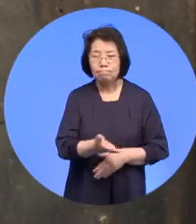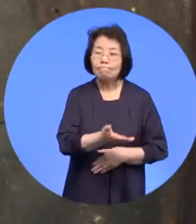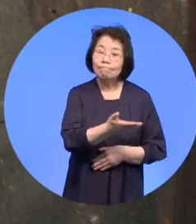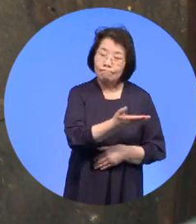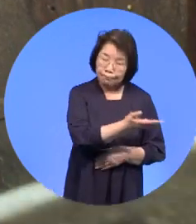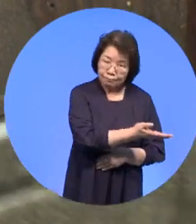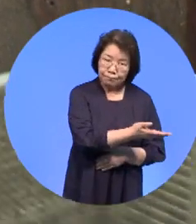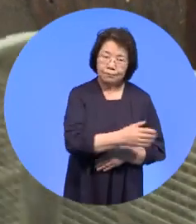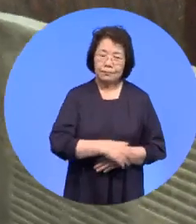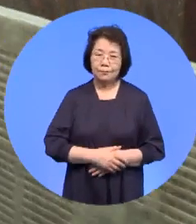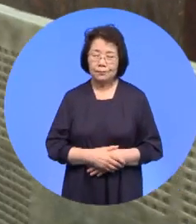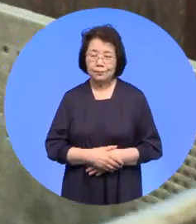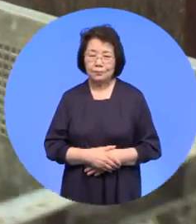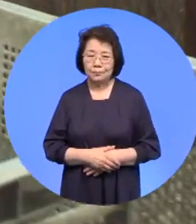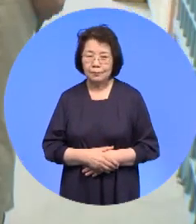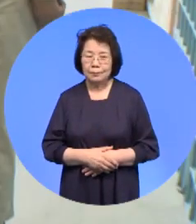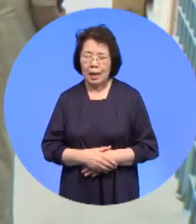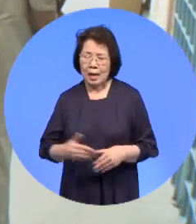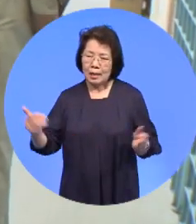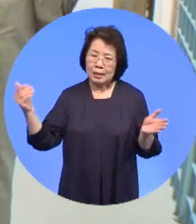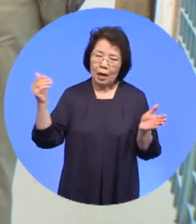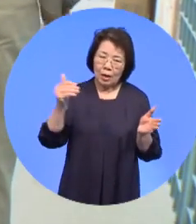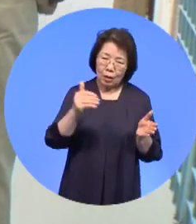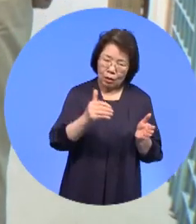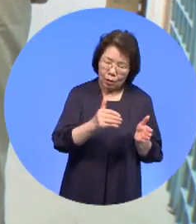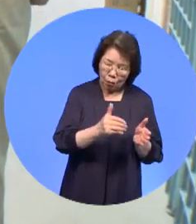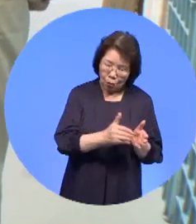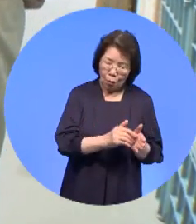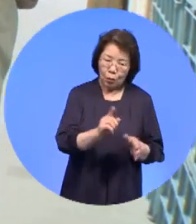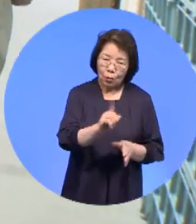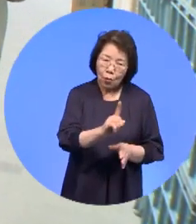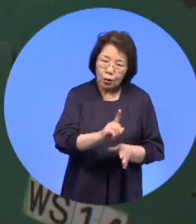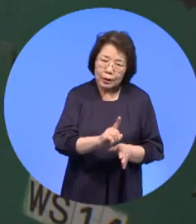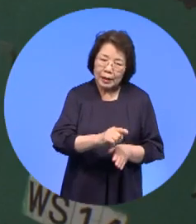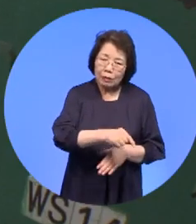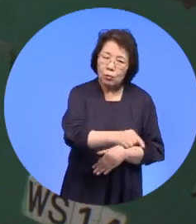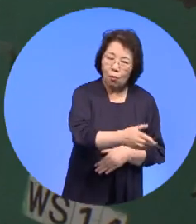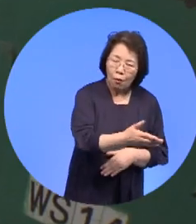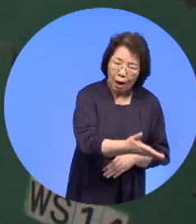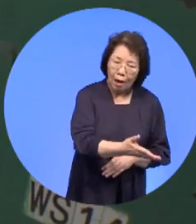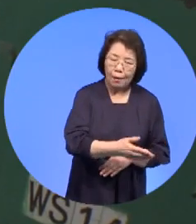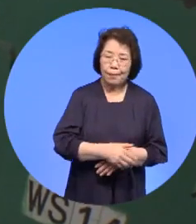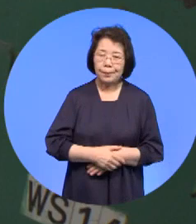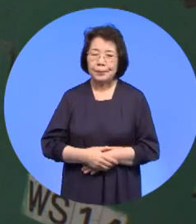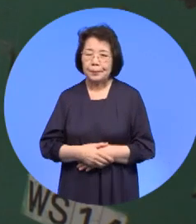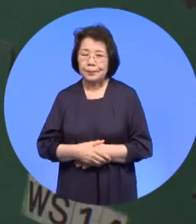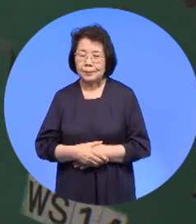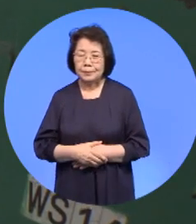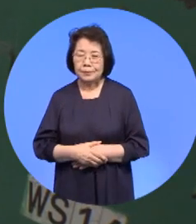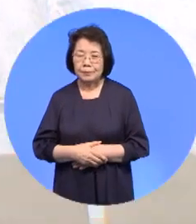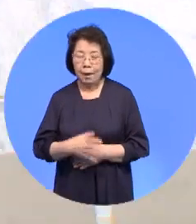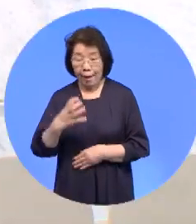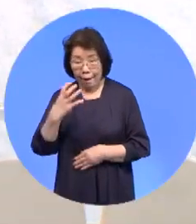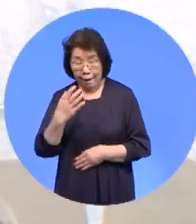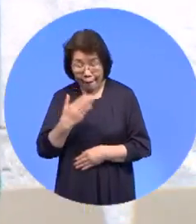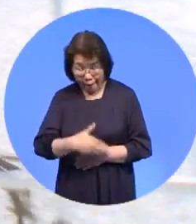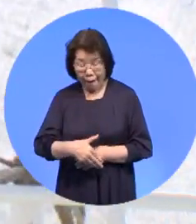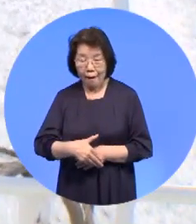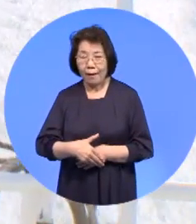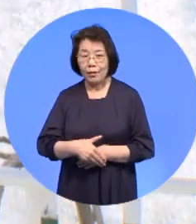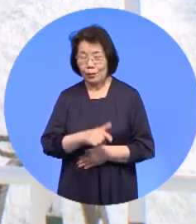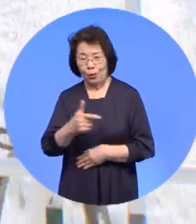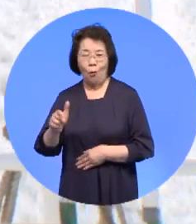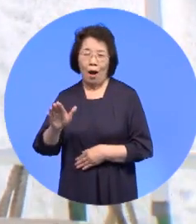着いた市のごみは最終的に一体どこへたどり着くのでしょうかえそんなところに